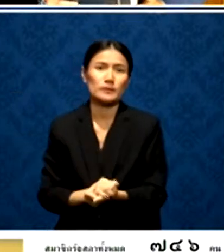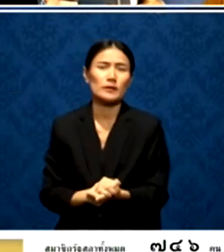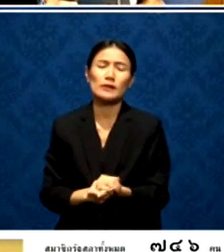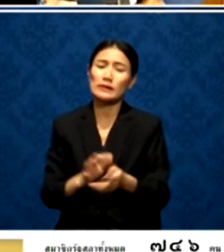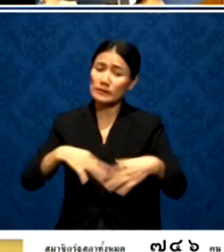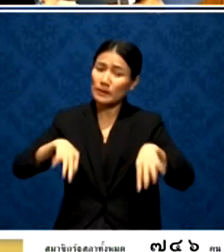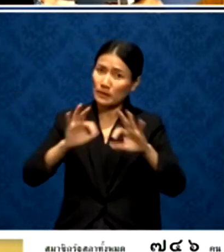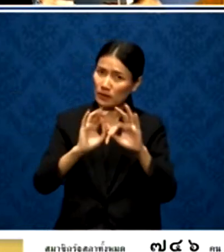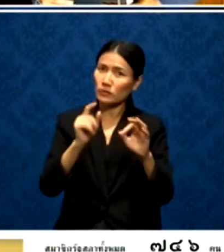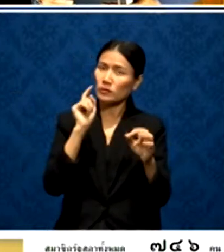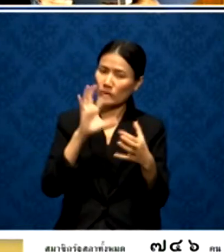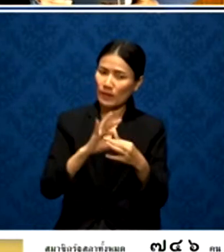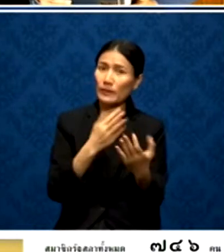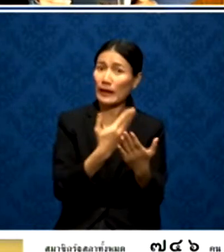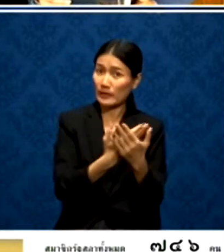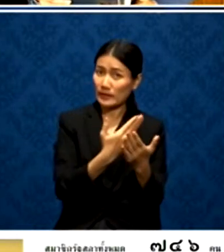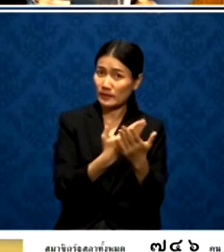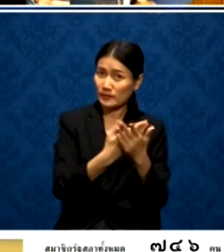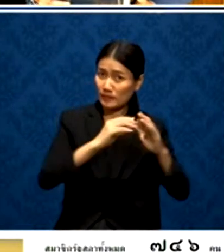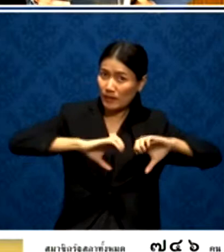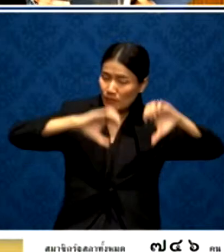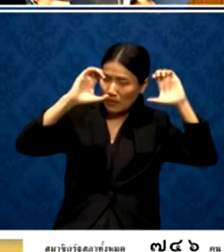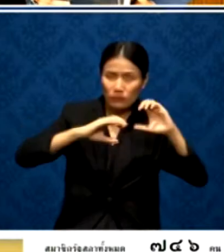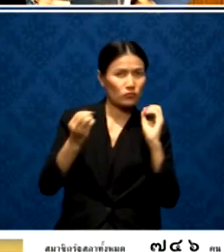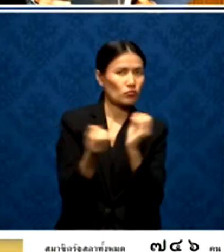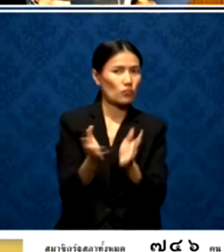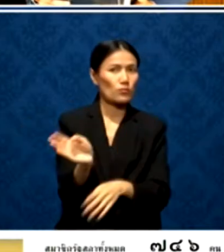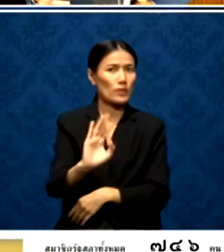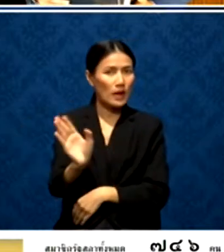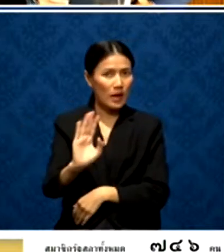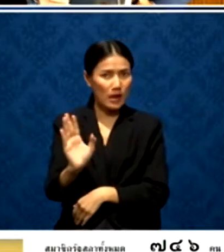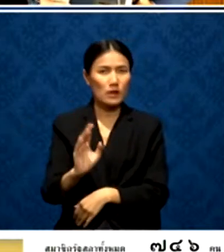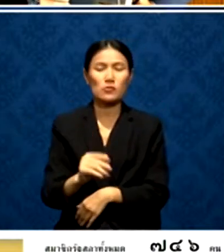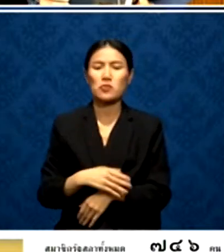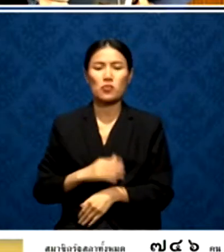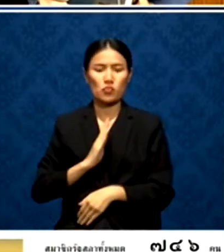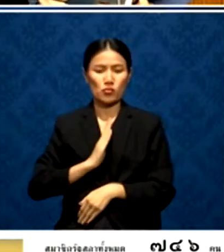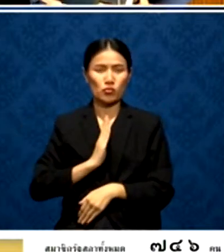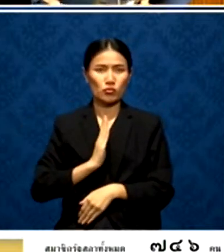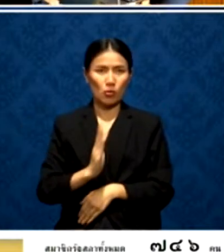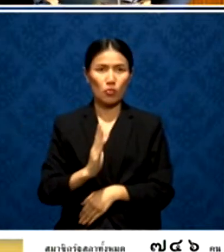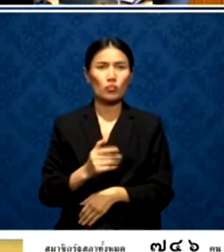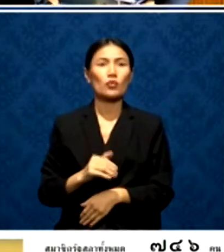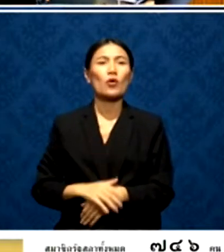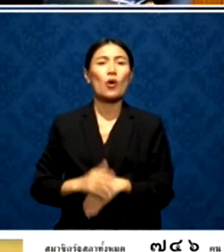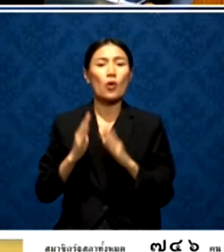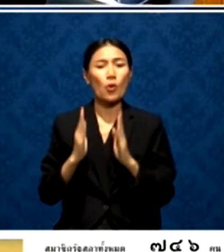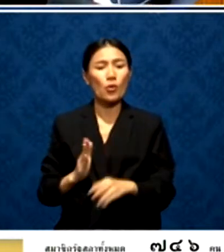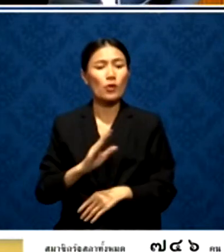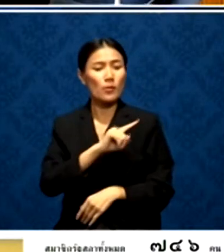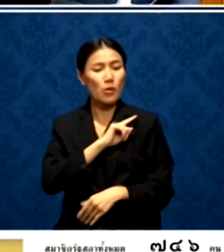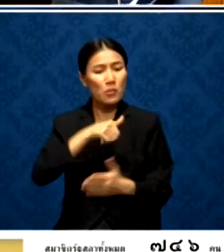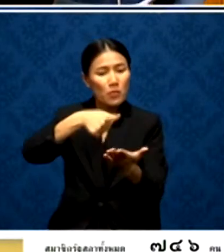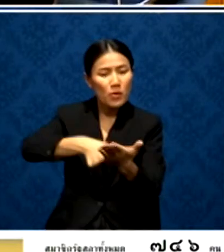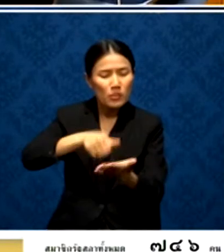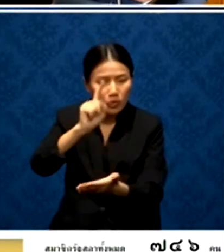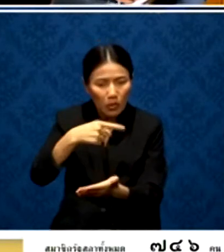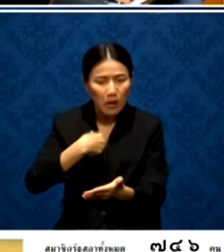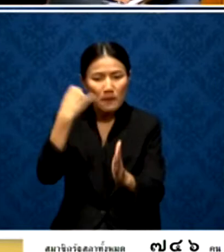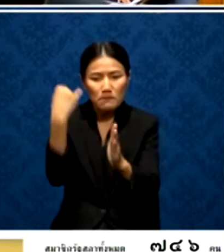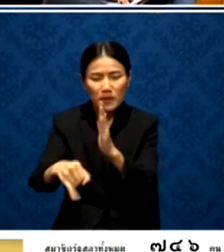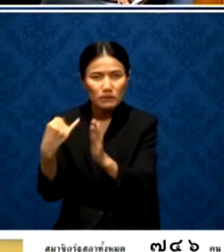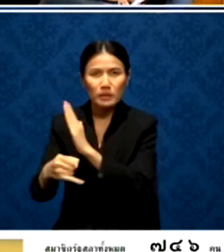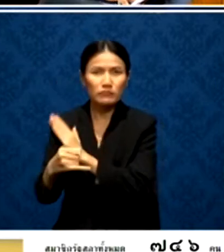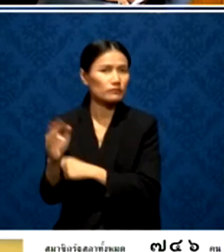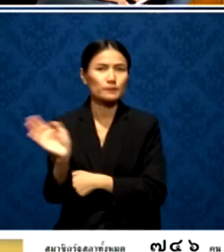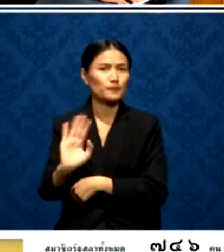การเงินและไม่ทำให้เกิดภาวะภัยทางจริยธรรมของผู้มีภาระหนี้สิน